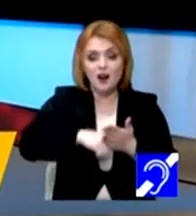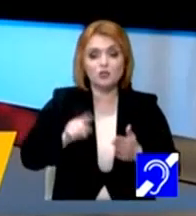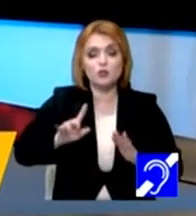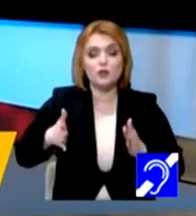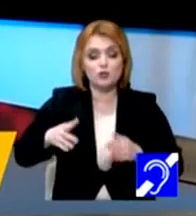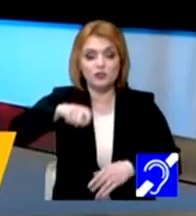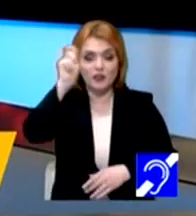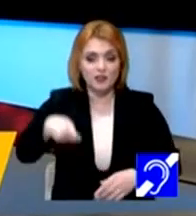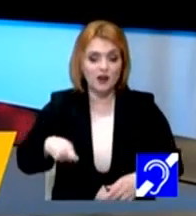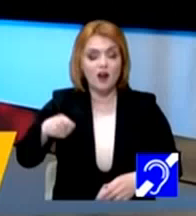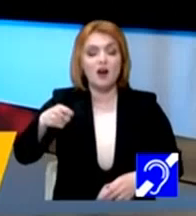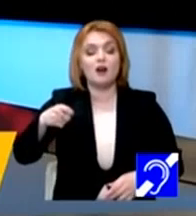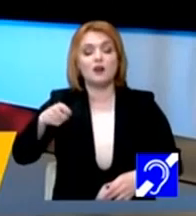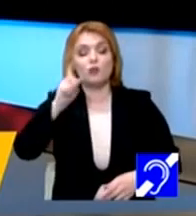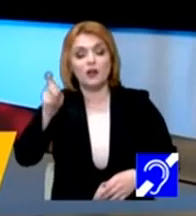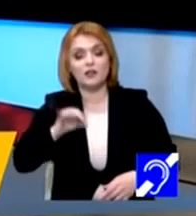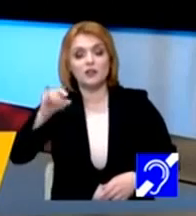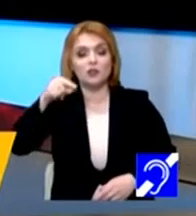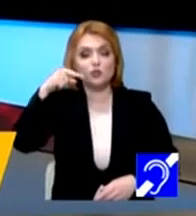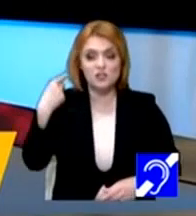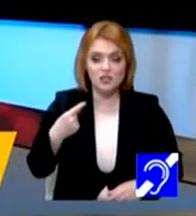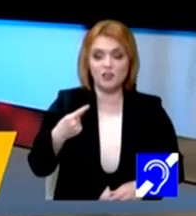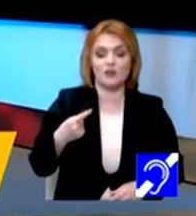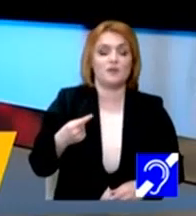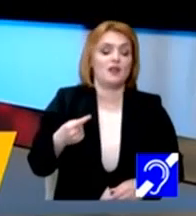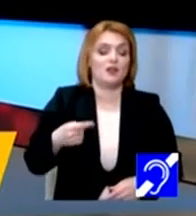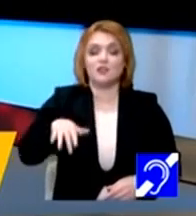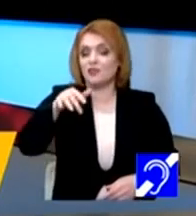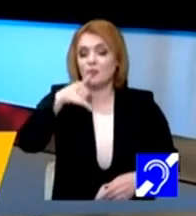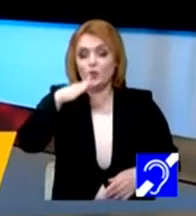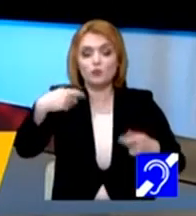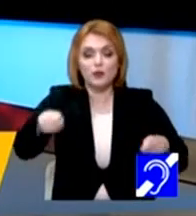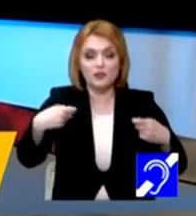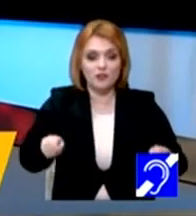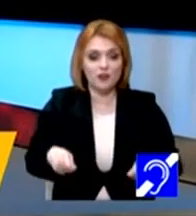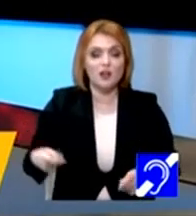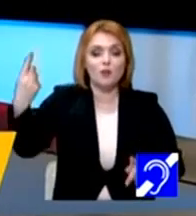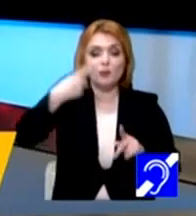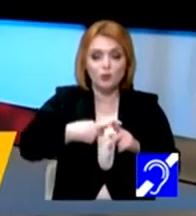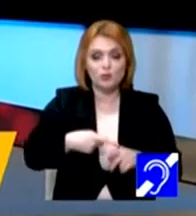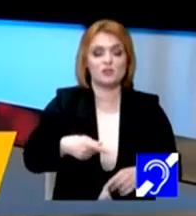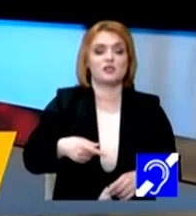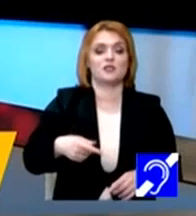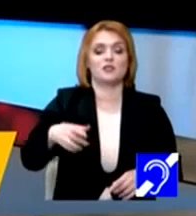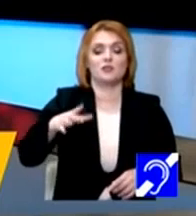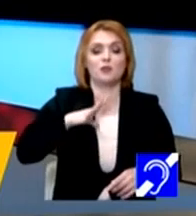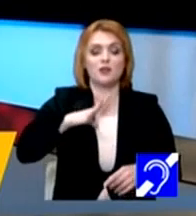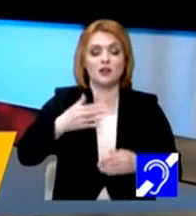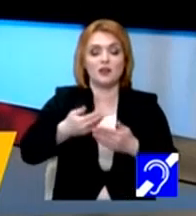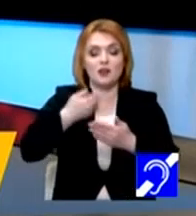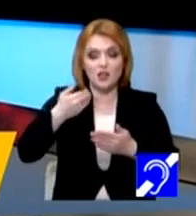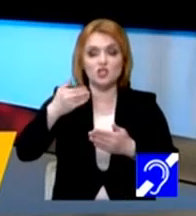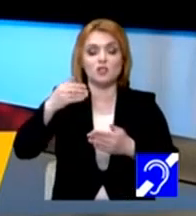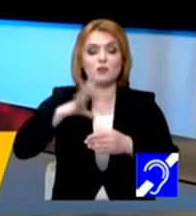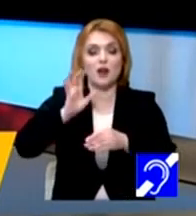producția în țările CSI. Fermierii nu au piețe alternative, iar o parte dintre ei nu-și pot obține banii pentru fructe vândute din